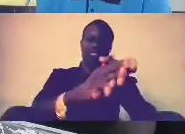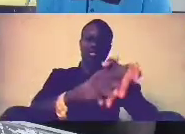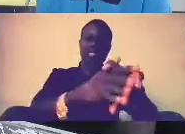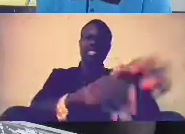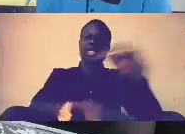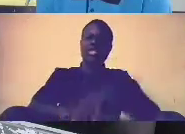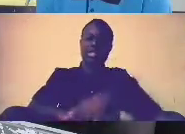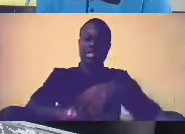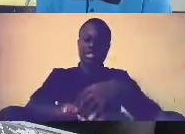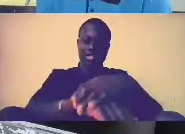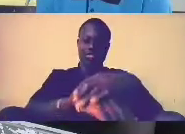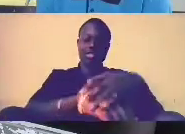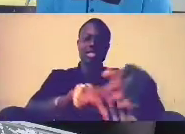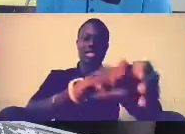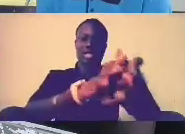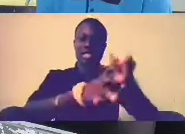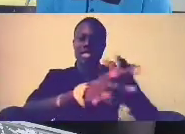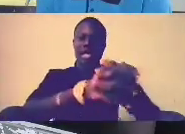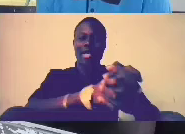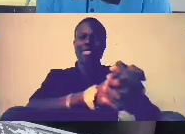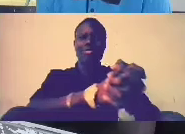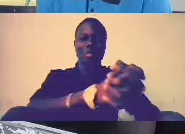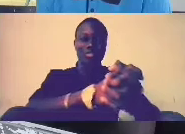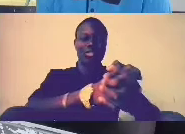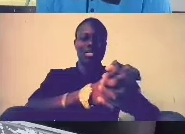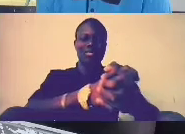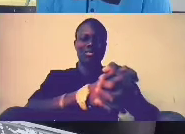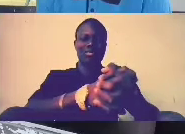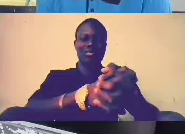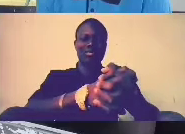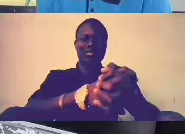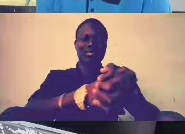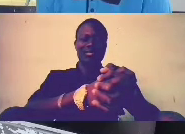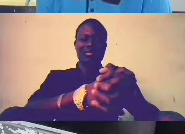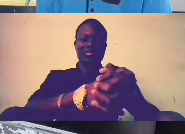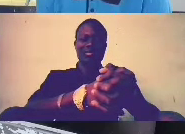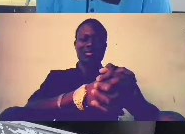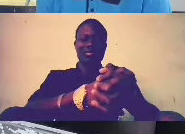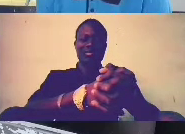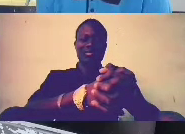marcher, sans tes directives, c'est là que tu parviendras.